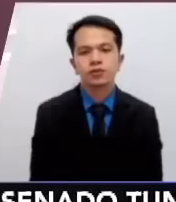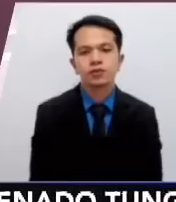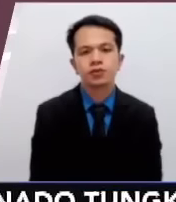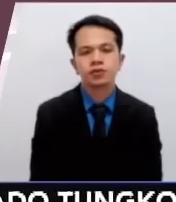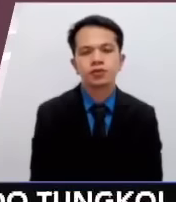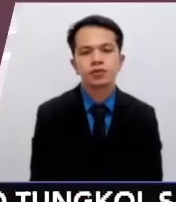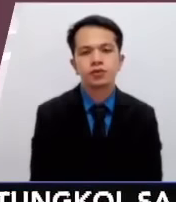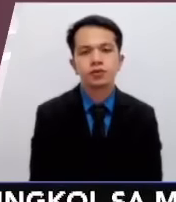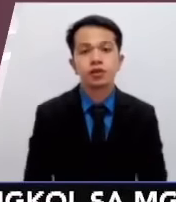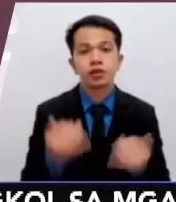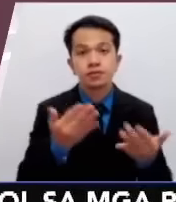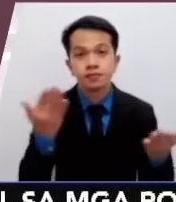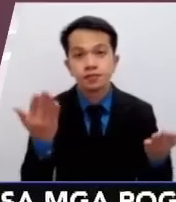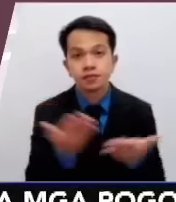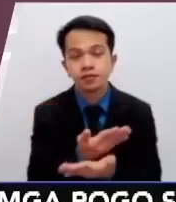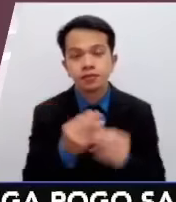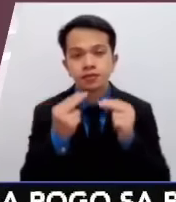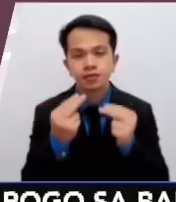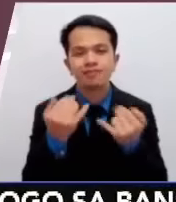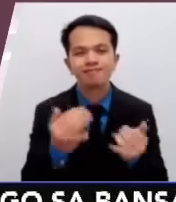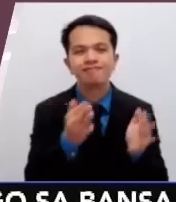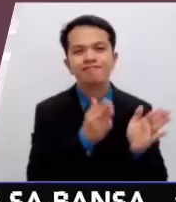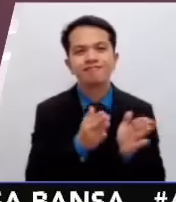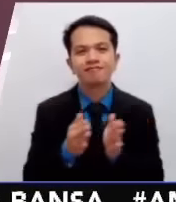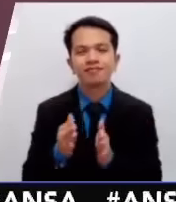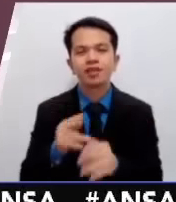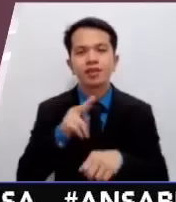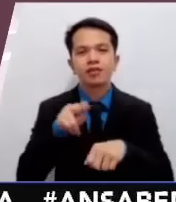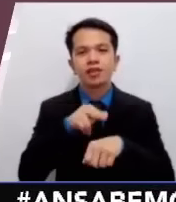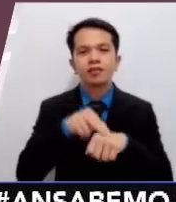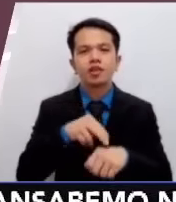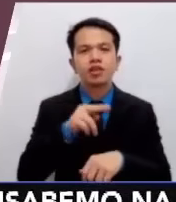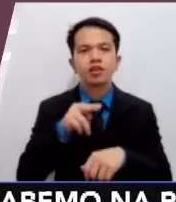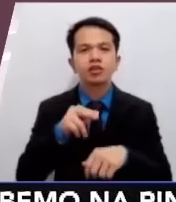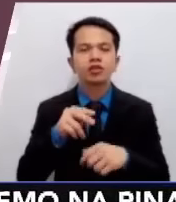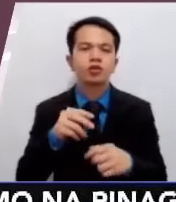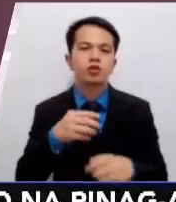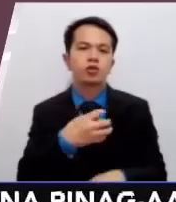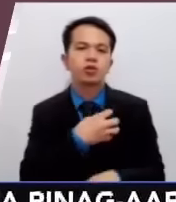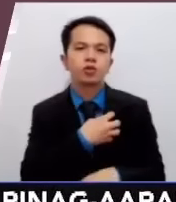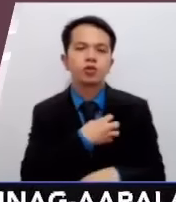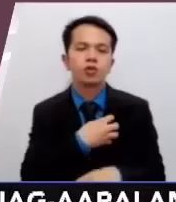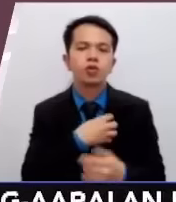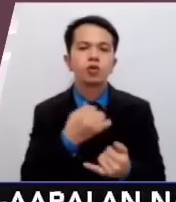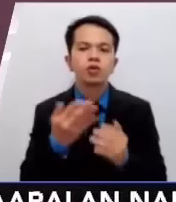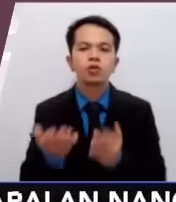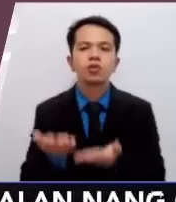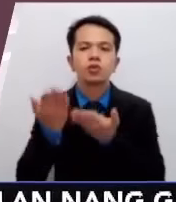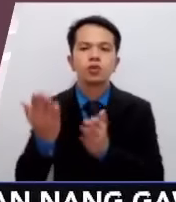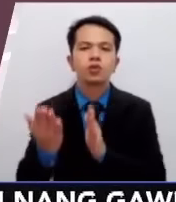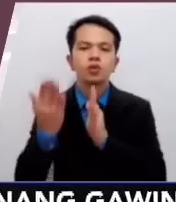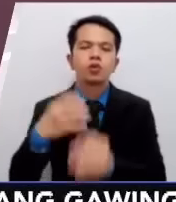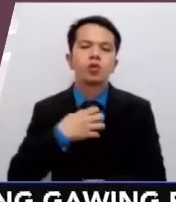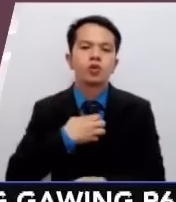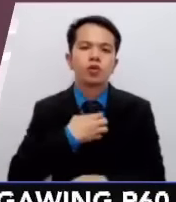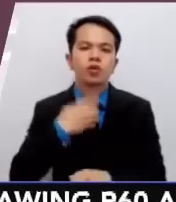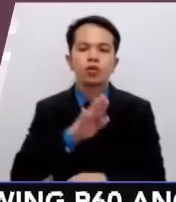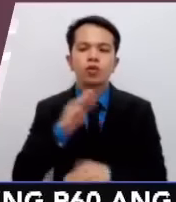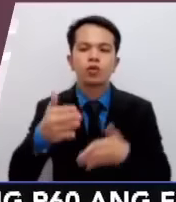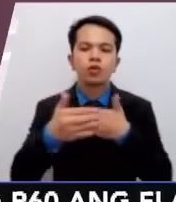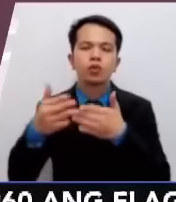Bagong-bagong balita, inihahanda na ng Philippine National Police ang isasampan nilang mga reklamo laban kay Vice President Sara Duterte at ilang tauhan ng